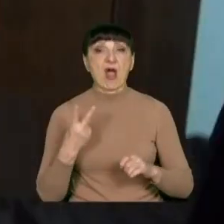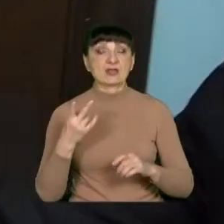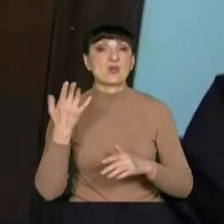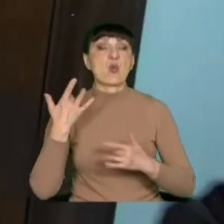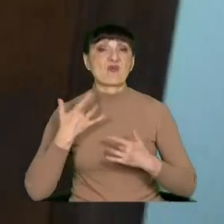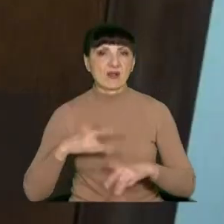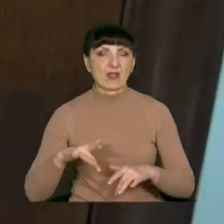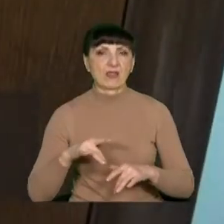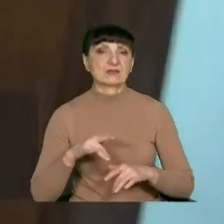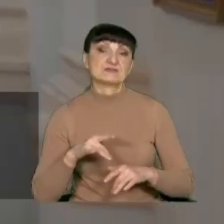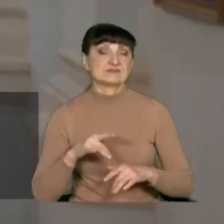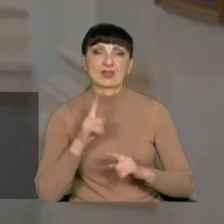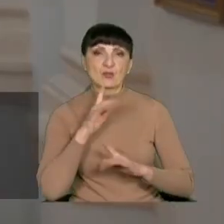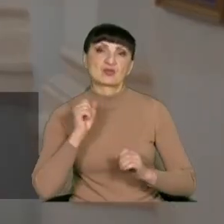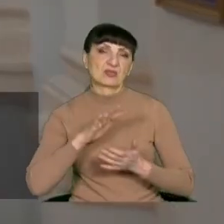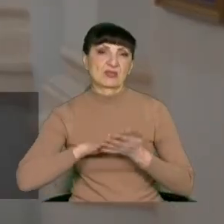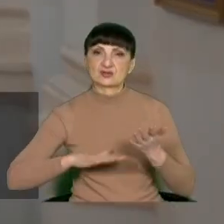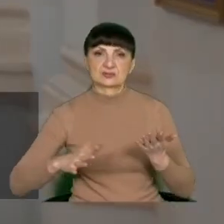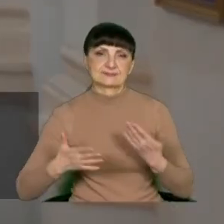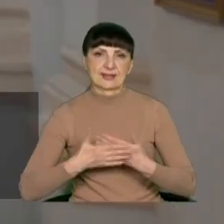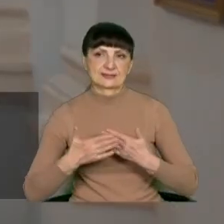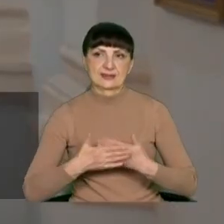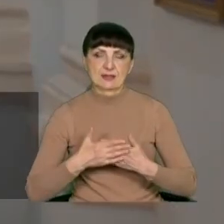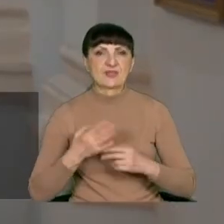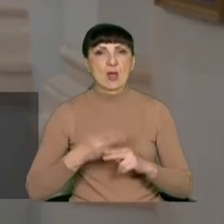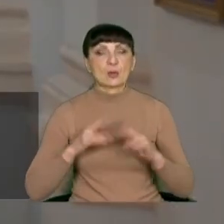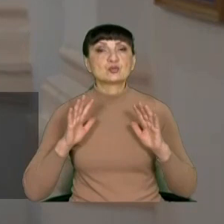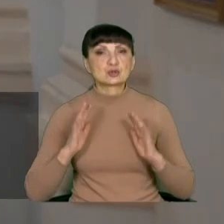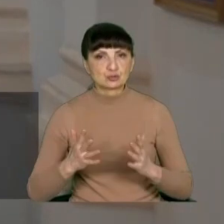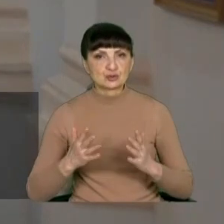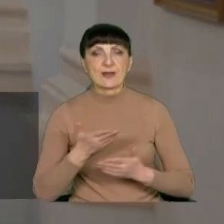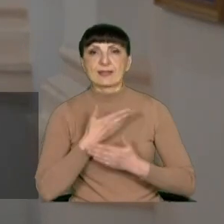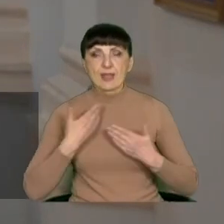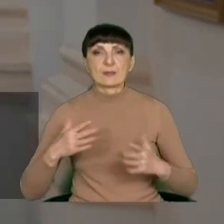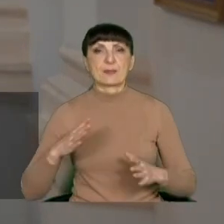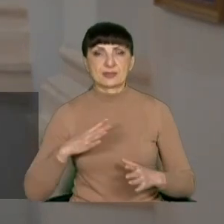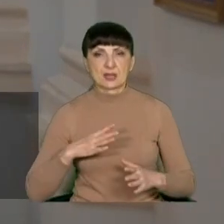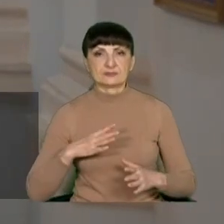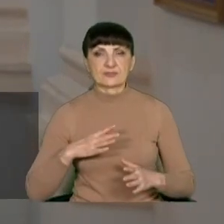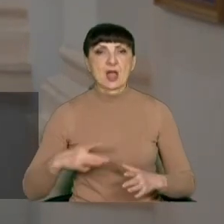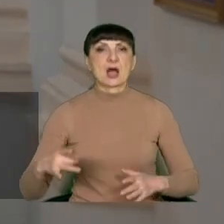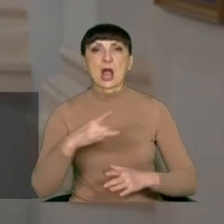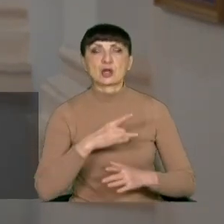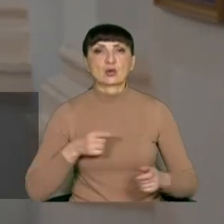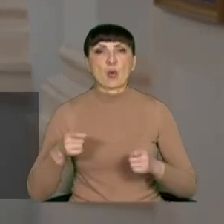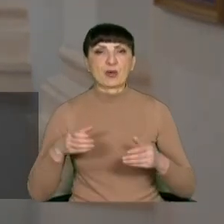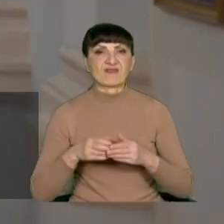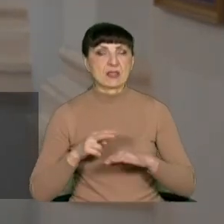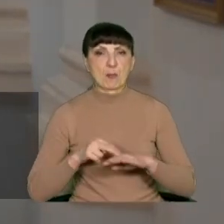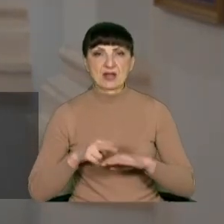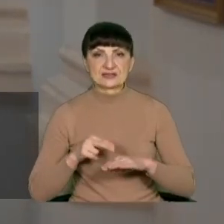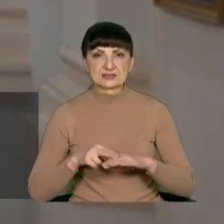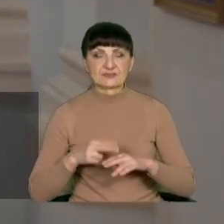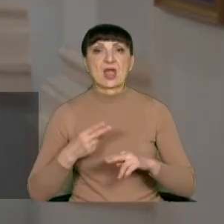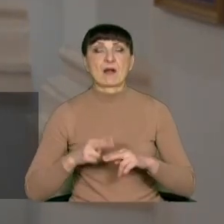увольнением дело не ограничится. По данному случаю, нами было ориентировано районное управление полиции,